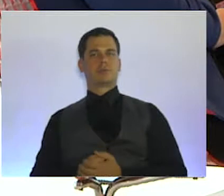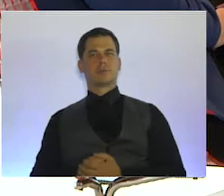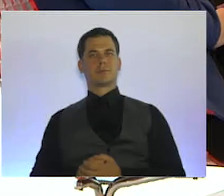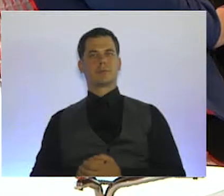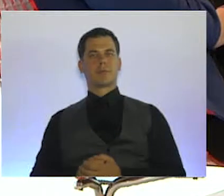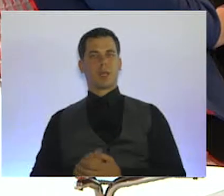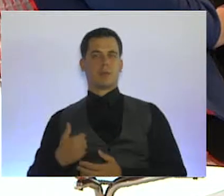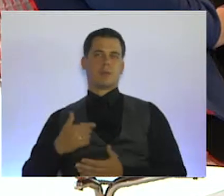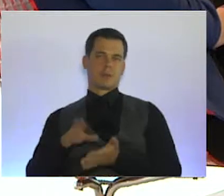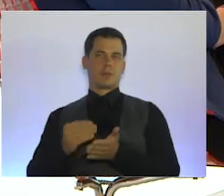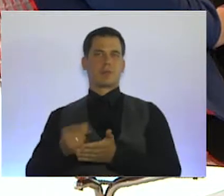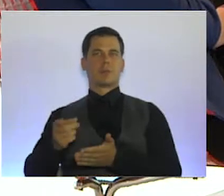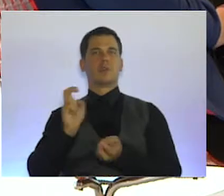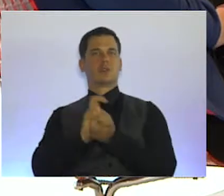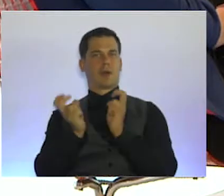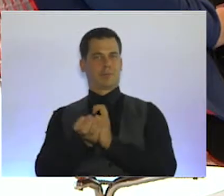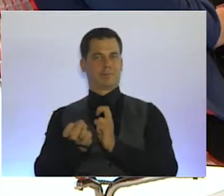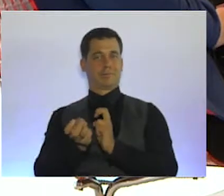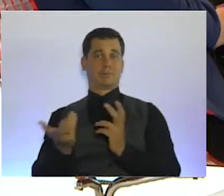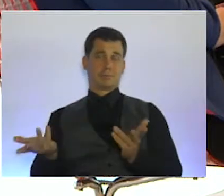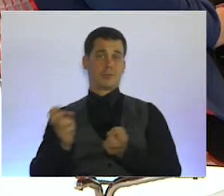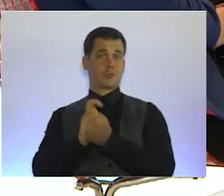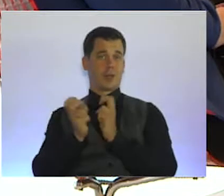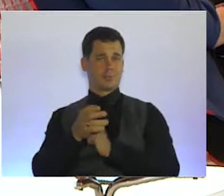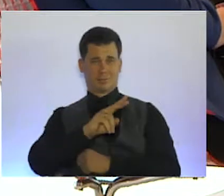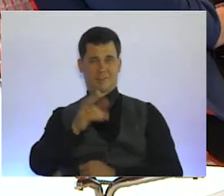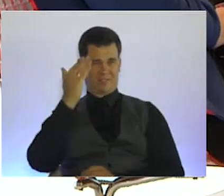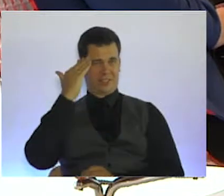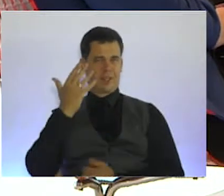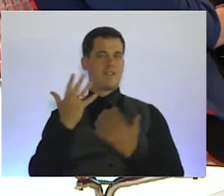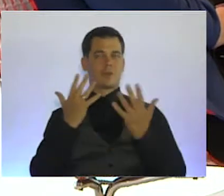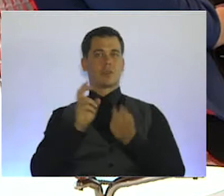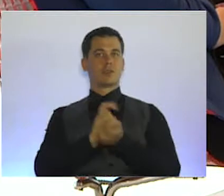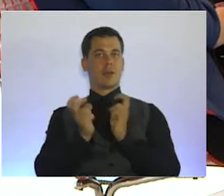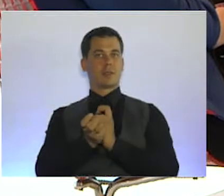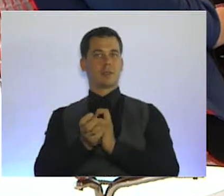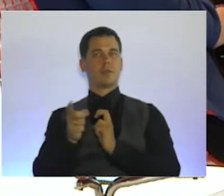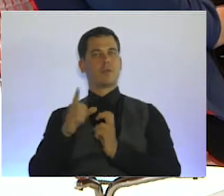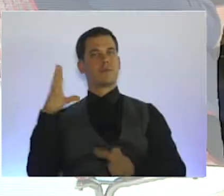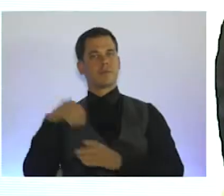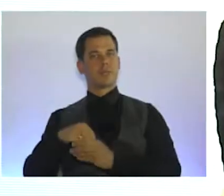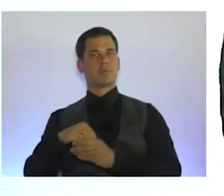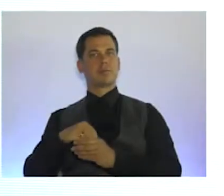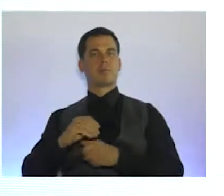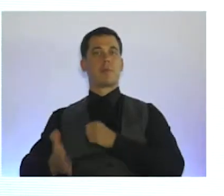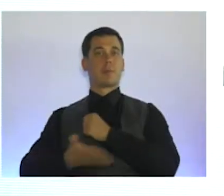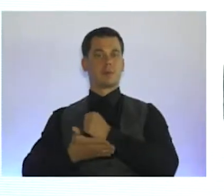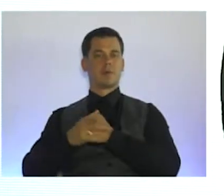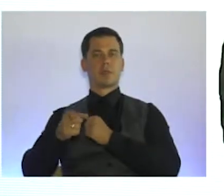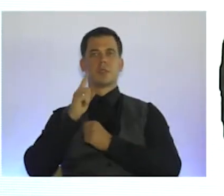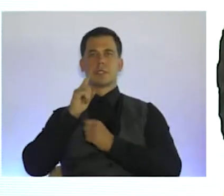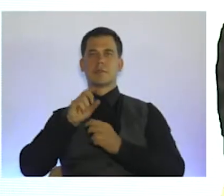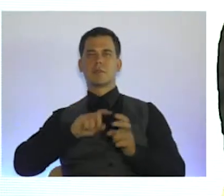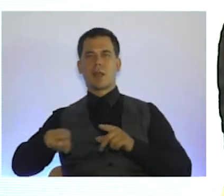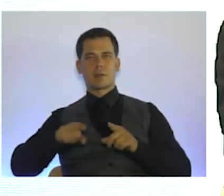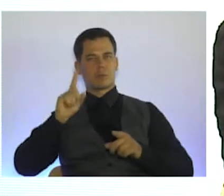tym, na czym na przykład polegają szachy. Szachy, jak pewnie większość z państwa wie, to jest w swoich podstawach gra strategiczna,